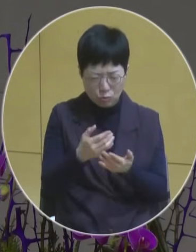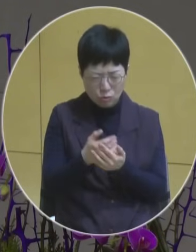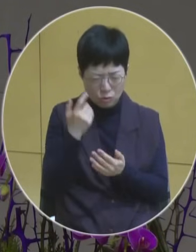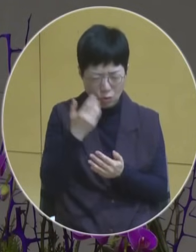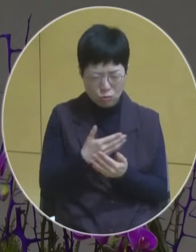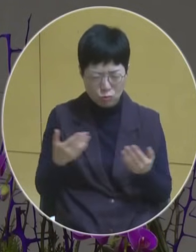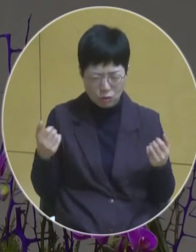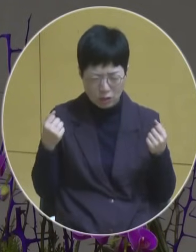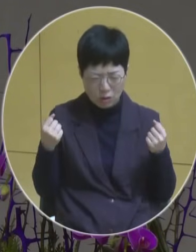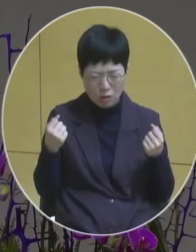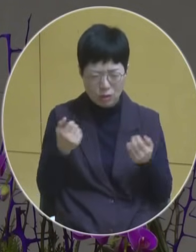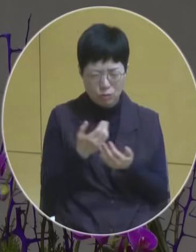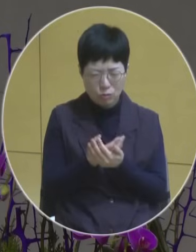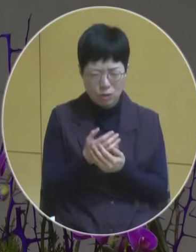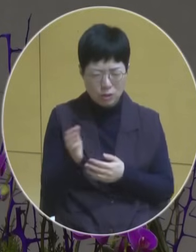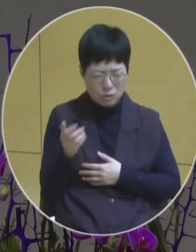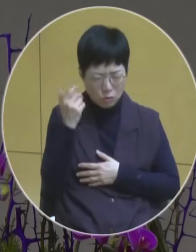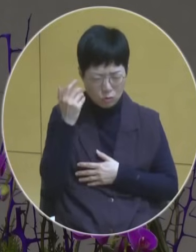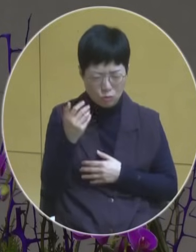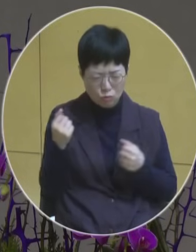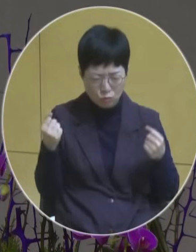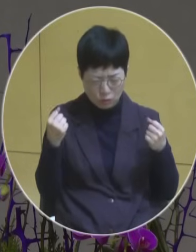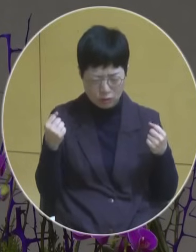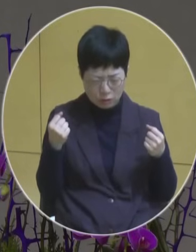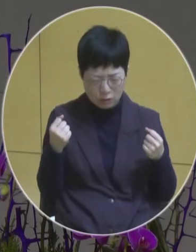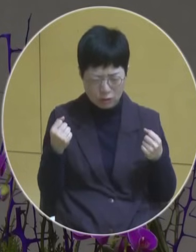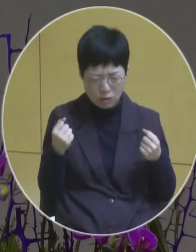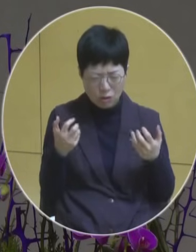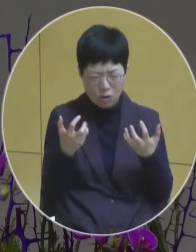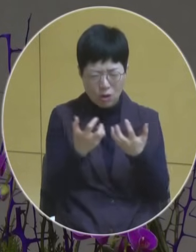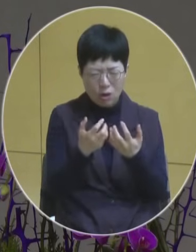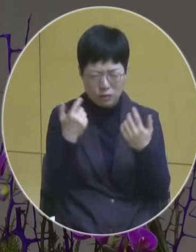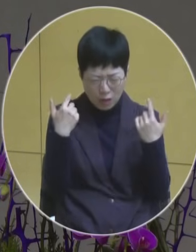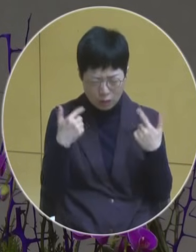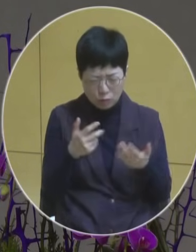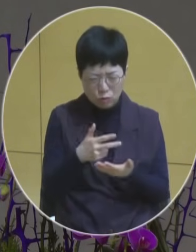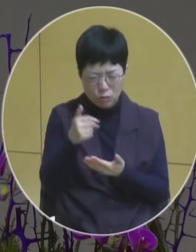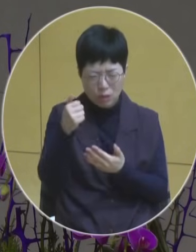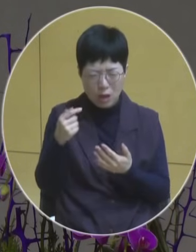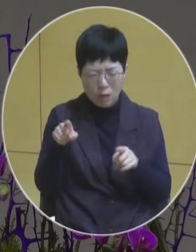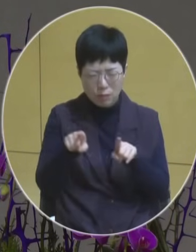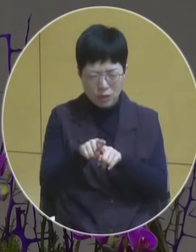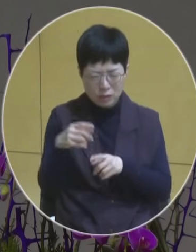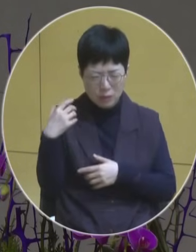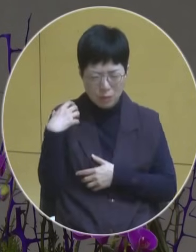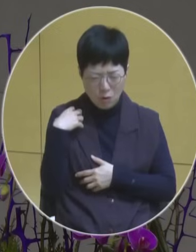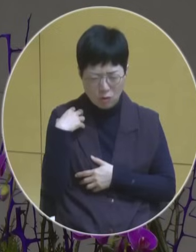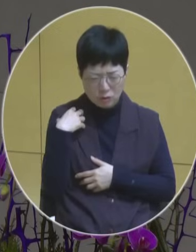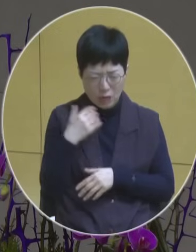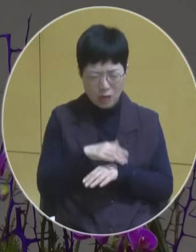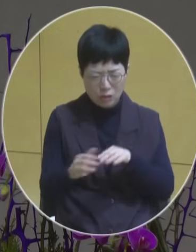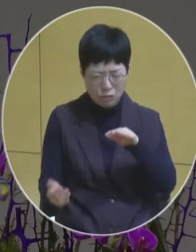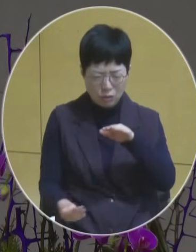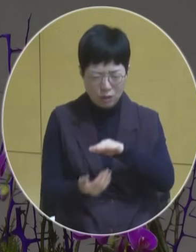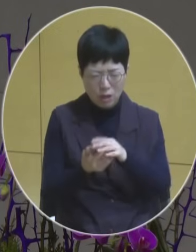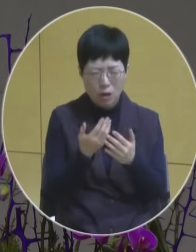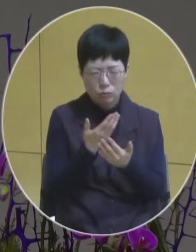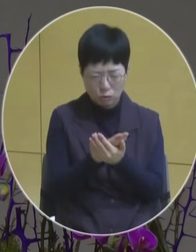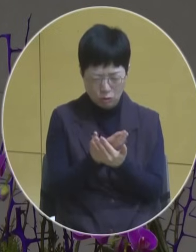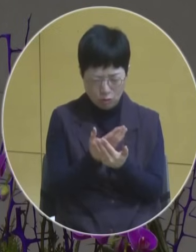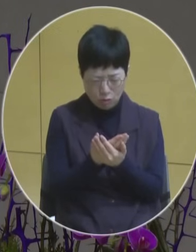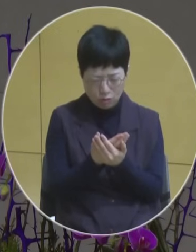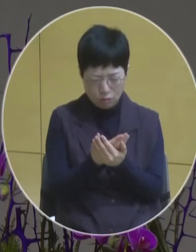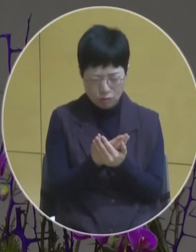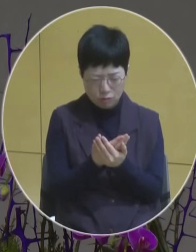영육권에 강건케 하시며 성령 충만하시어 날마다 주께 주시는 사명 온전히 감당할 수 있도록 함께하여